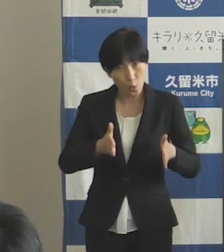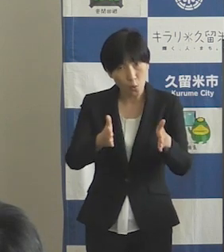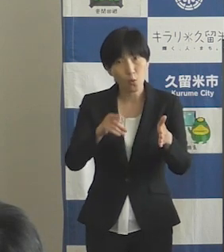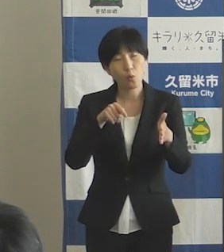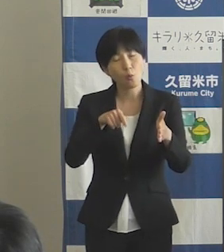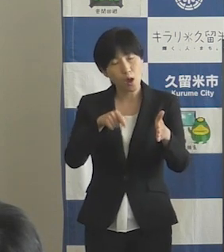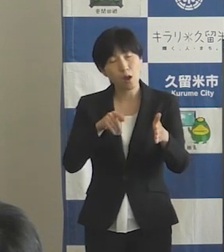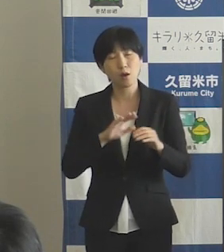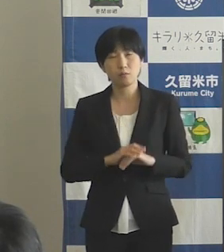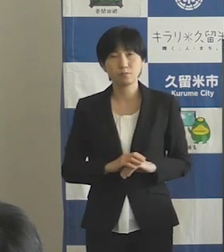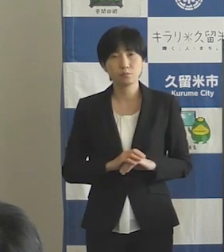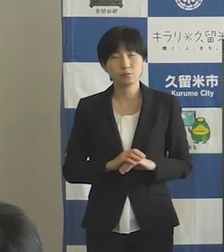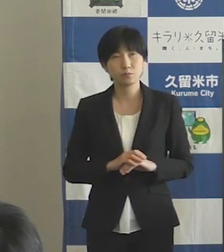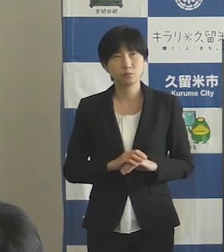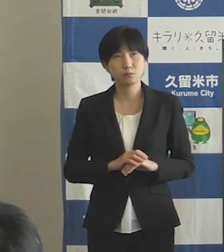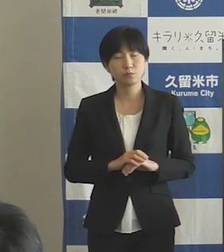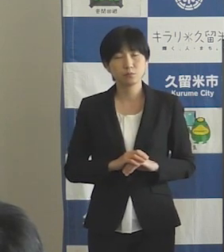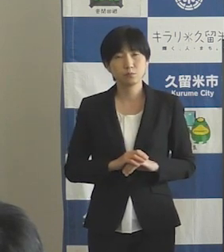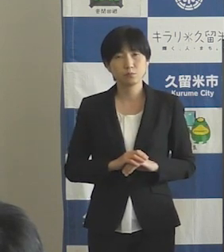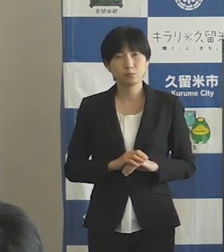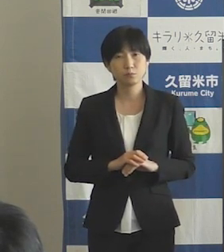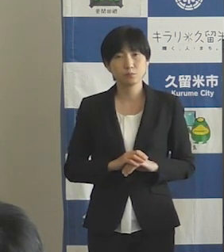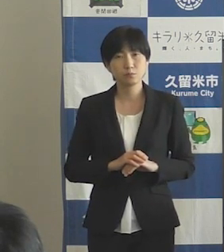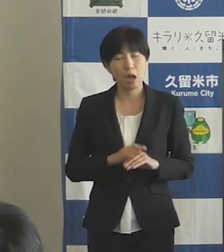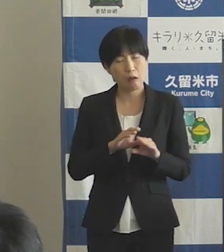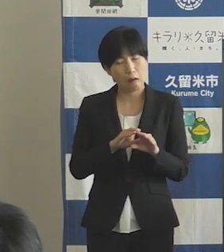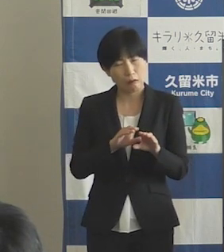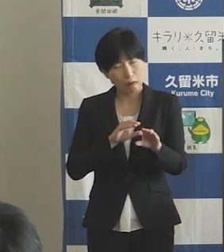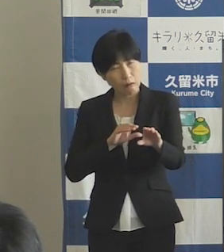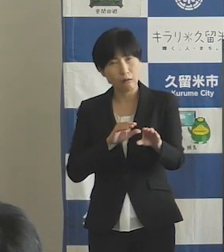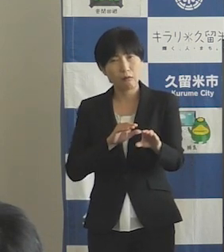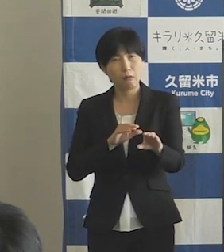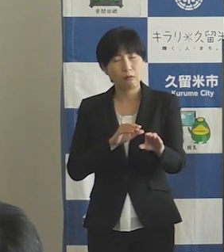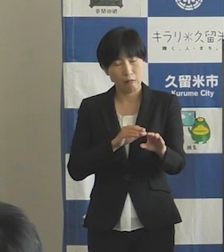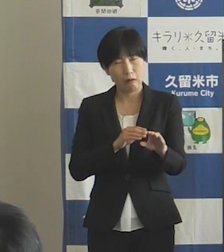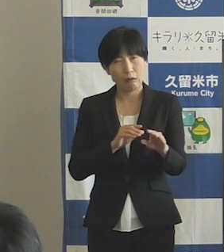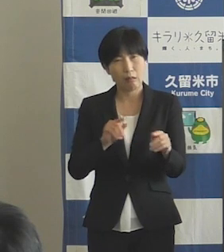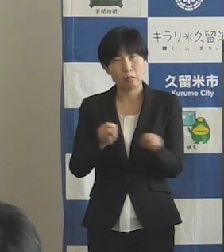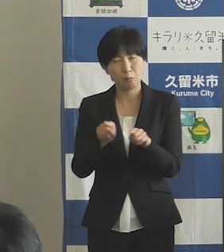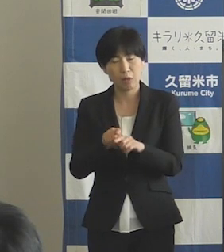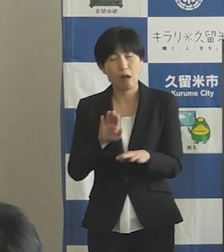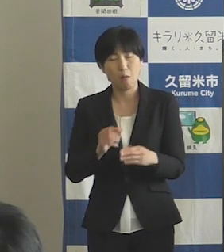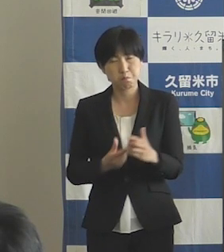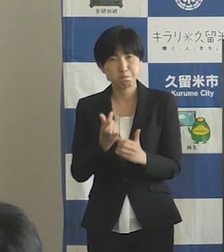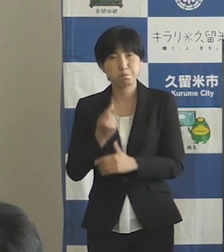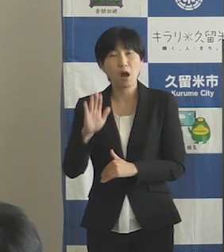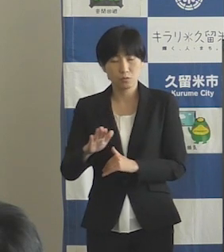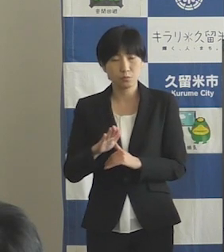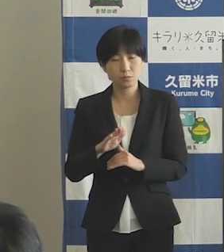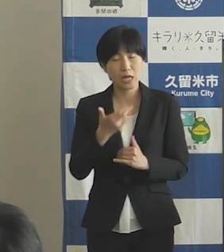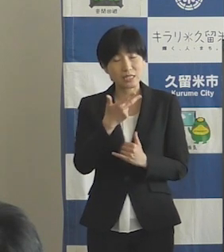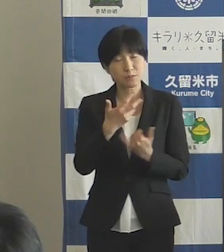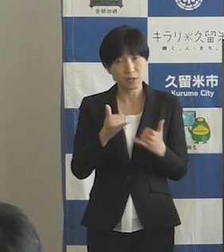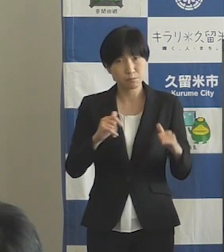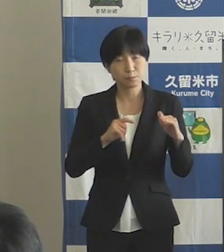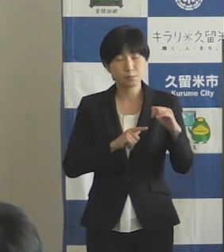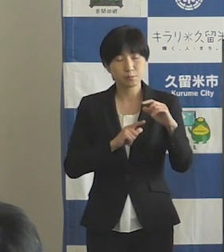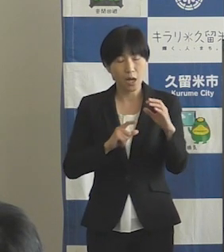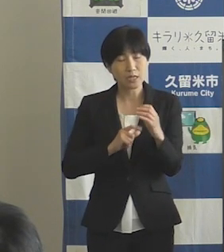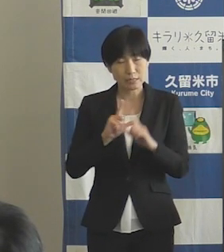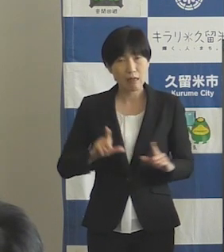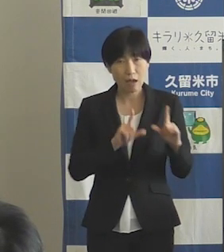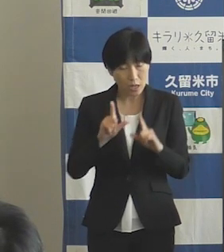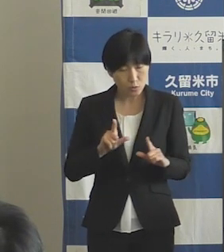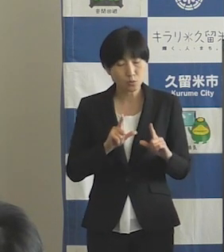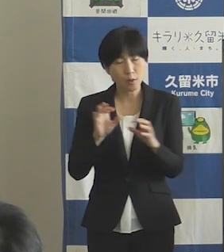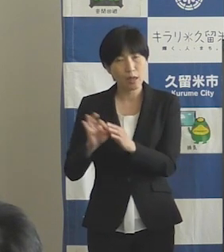については交通混雑が著しく市民生活や経済活動に影響を